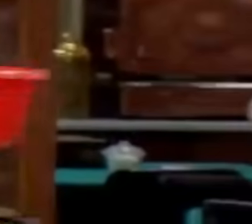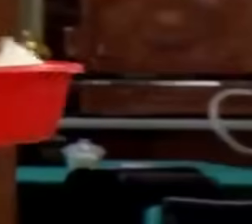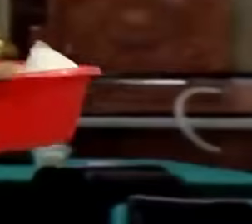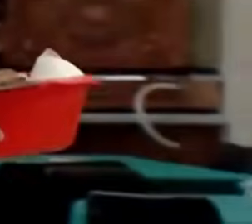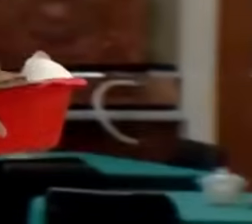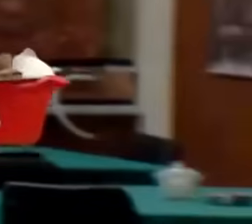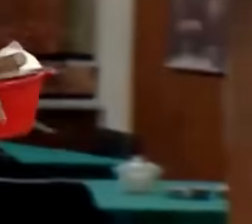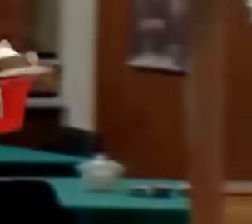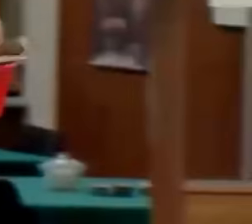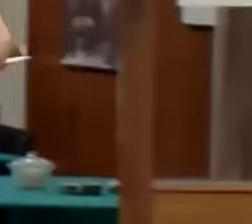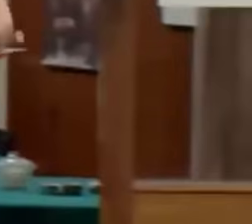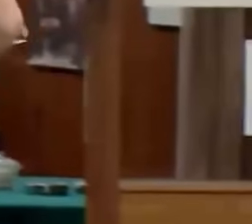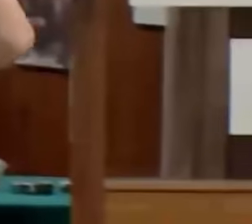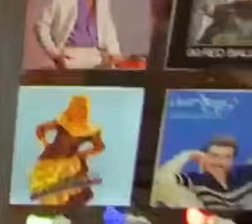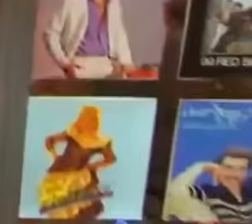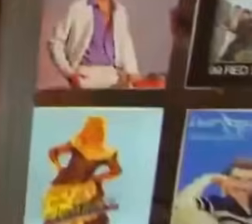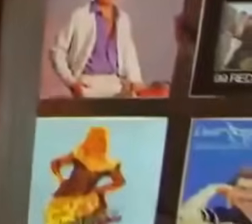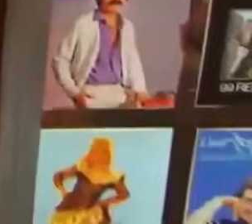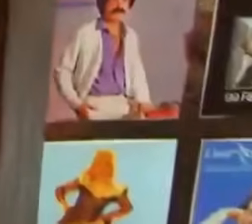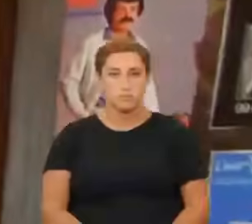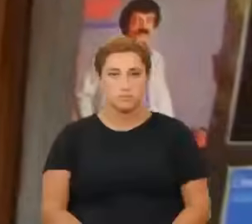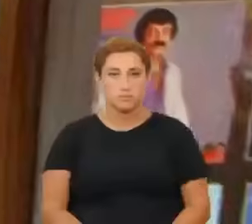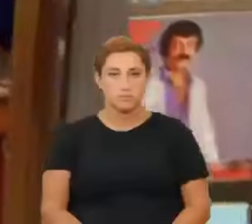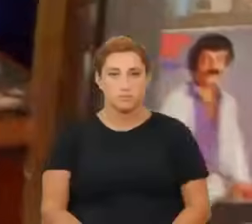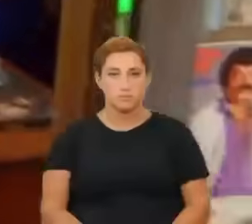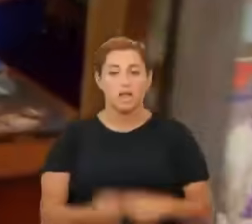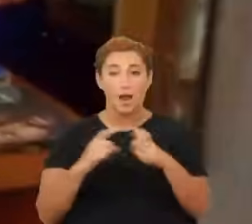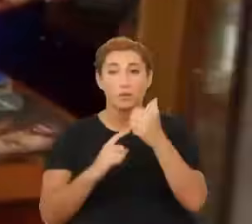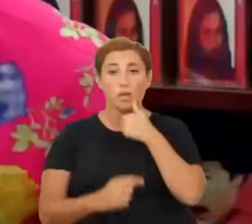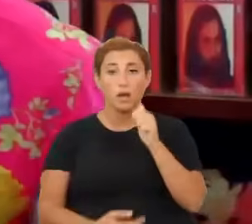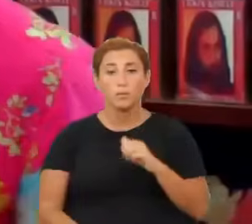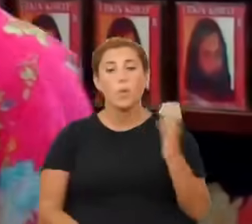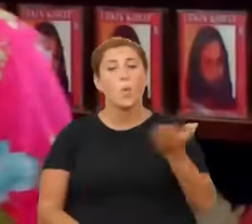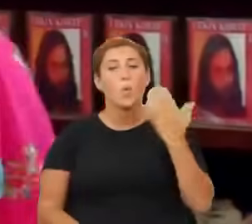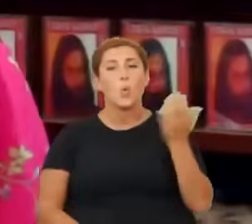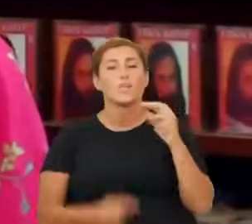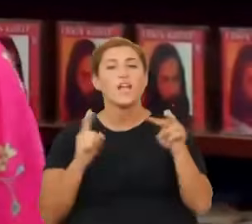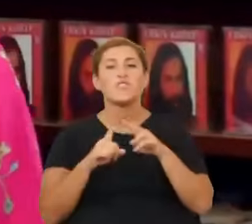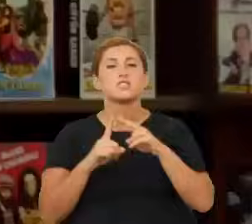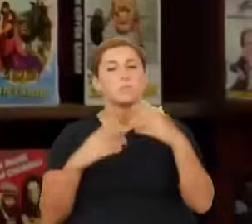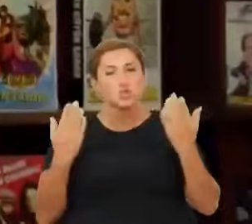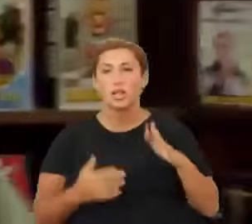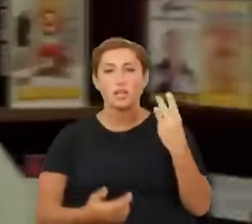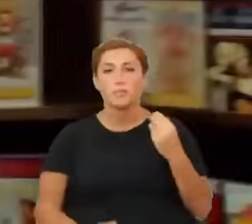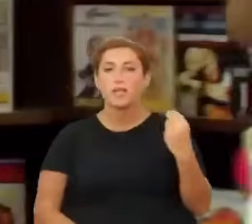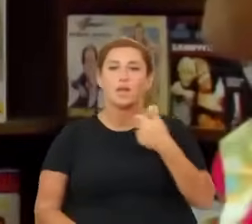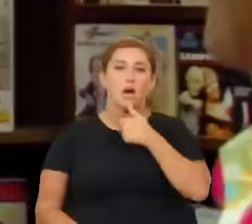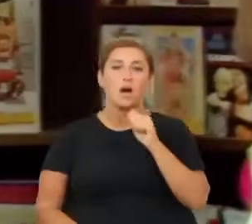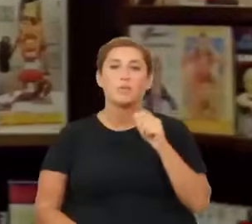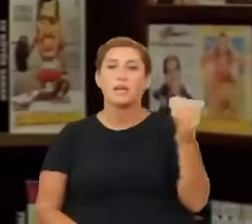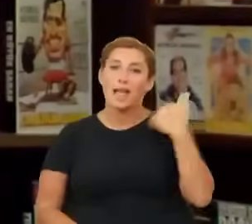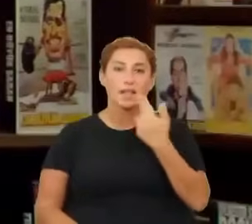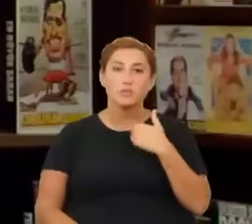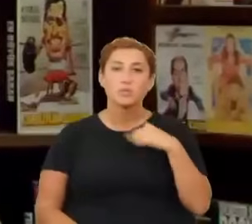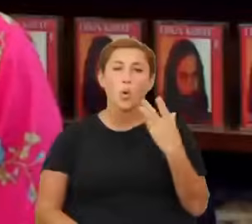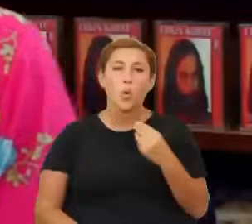Gerekli malzemeleri alarak içeri yöneldiler. Nevzat Ergun Pilar girdi. Ooo Nevzat abi hoş geldin. Ne haber? Ya abi uğra demiştin.